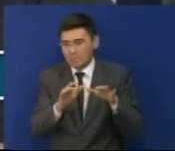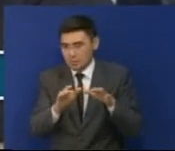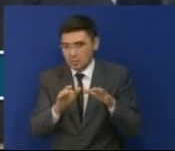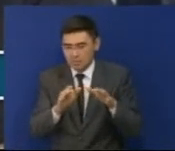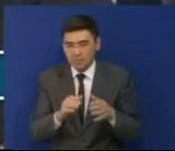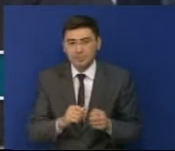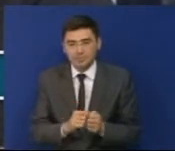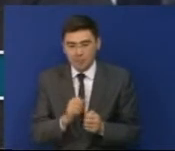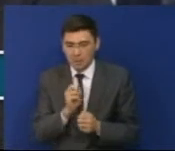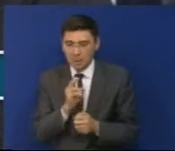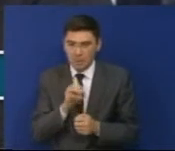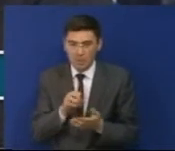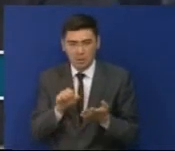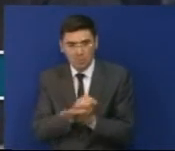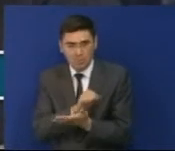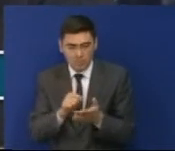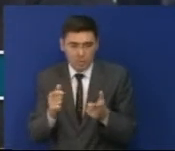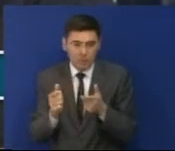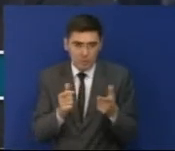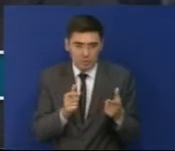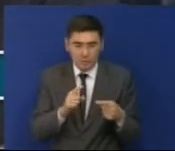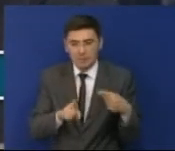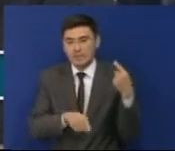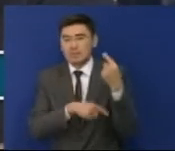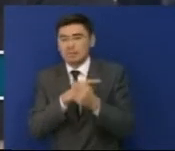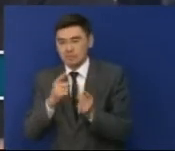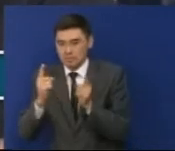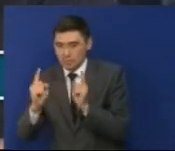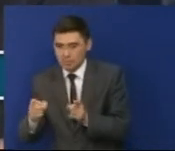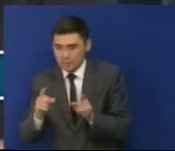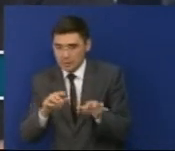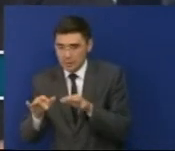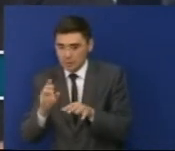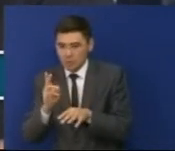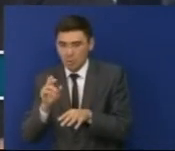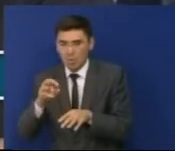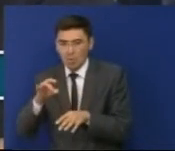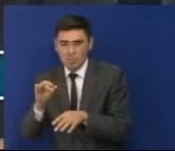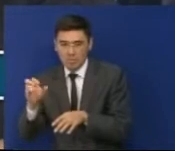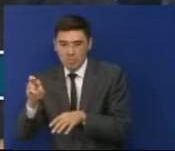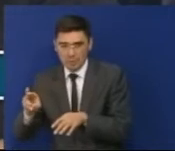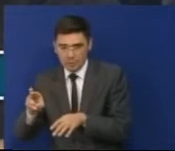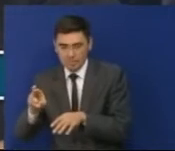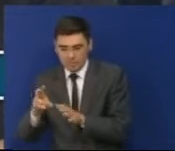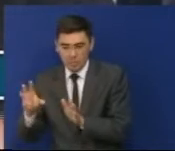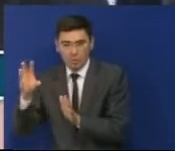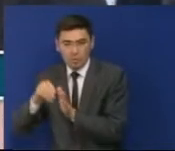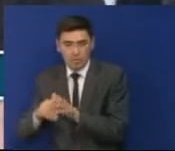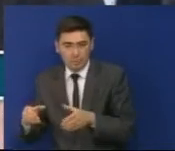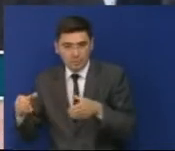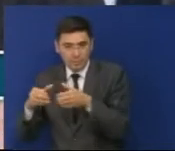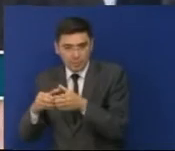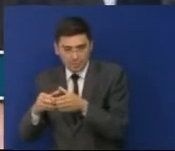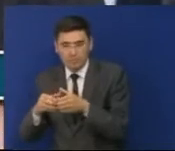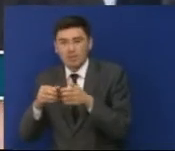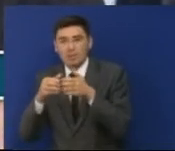байланысты актілер жиналып дайындалды. Енді біз келесі кезеңге көшеміз. Комиссия құрылады. Оған қоғамдық кеңес мүшелері, қаржы бөлімінің мамандары